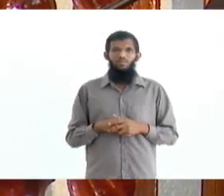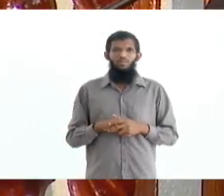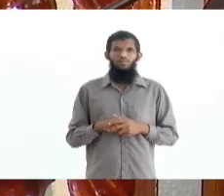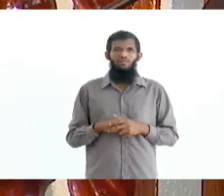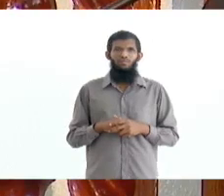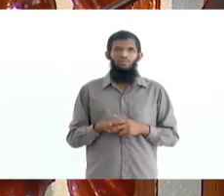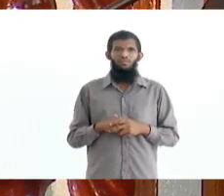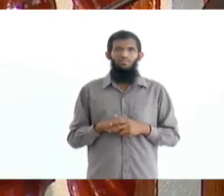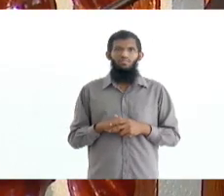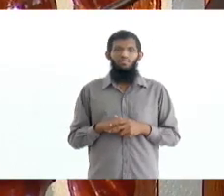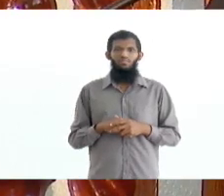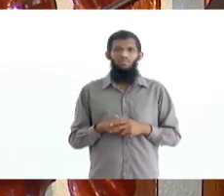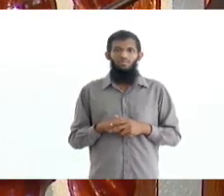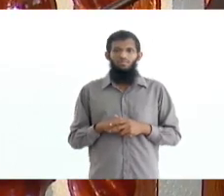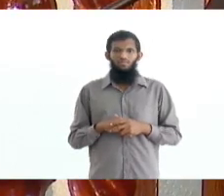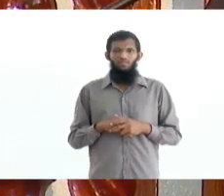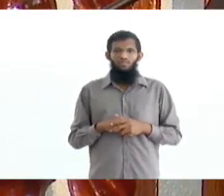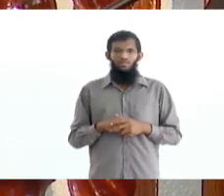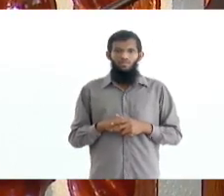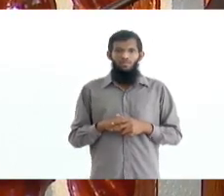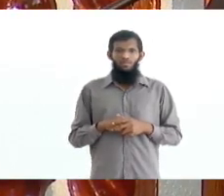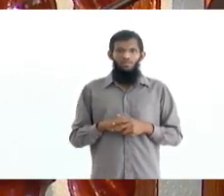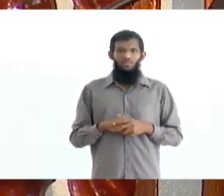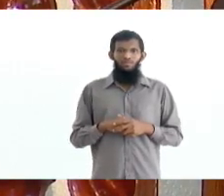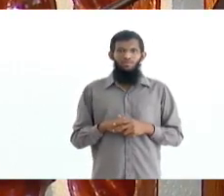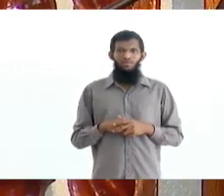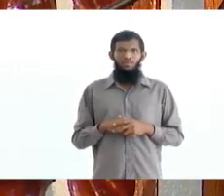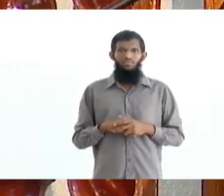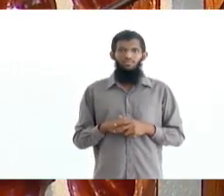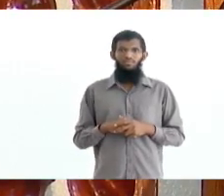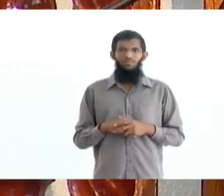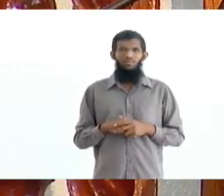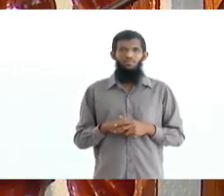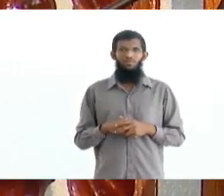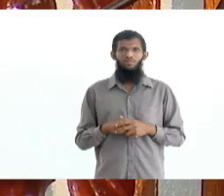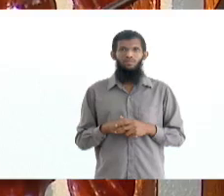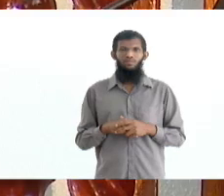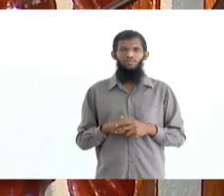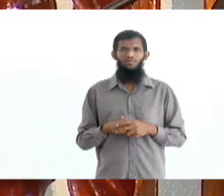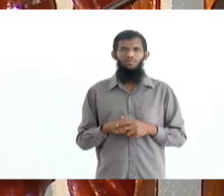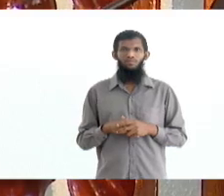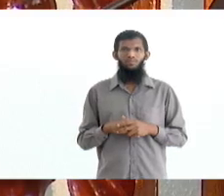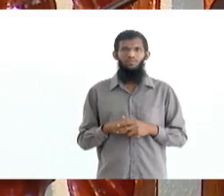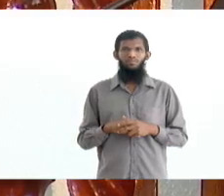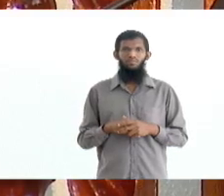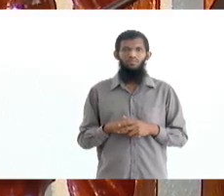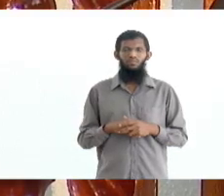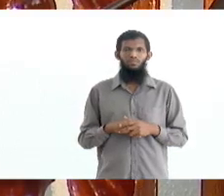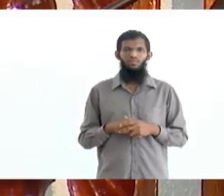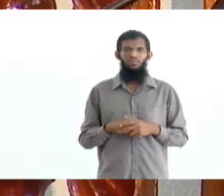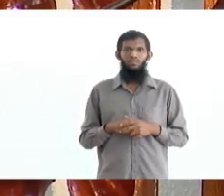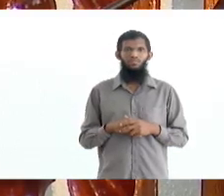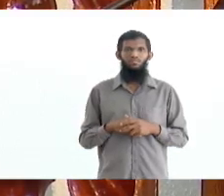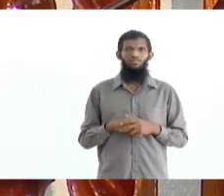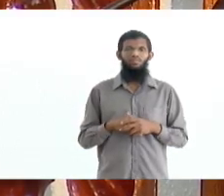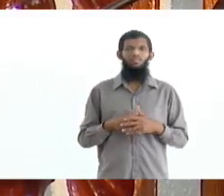كما باركت على ابراهيم وعلى ال ابراهيم انك حميد مجيد هدوا